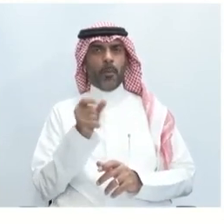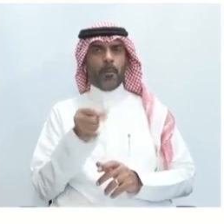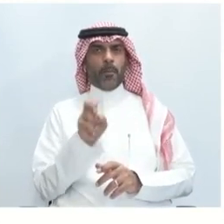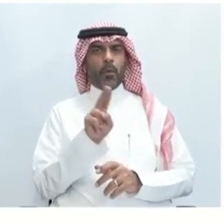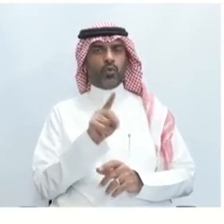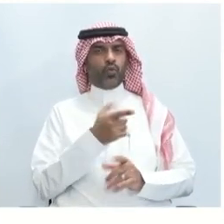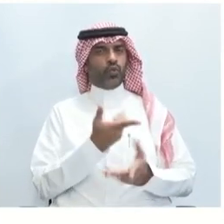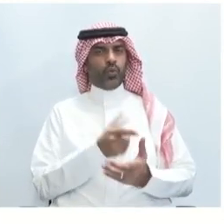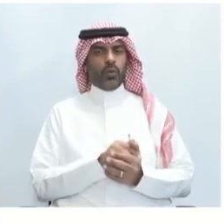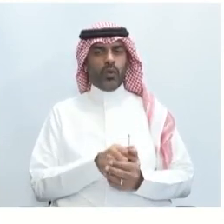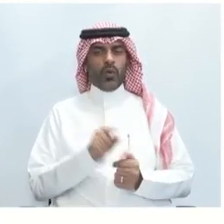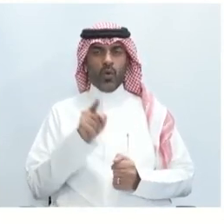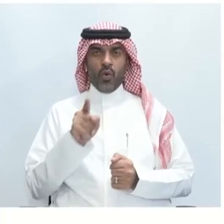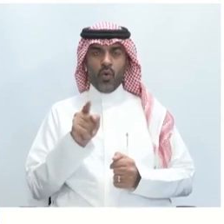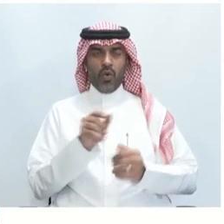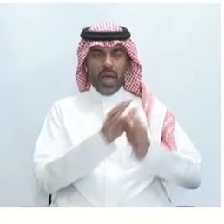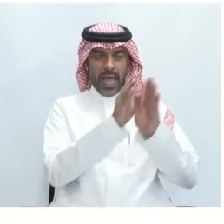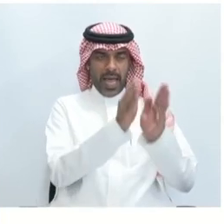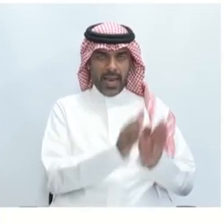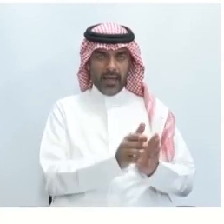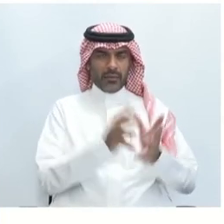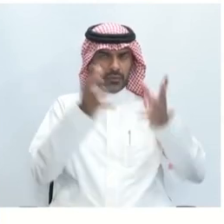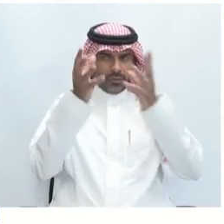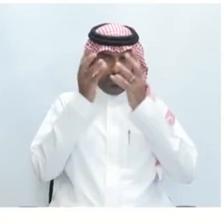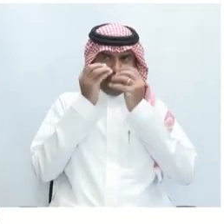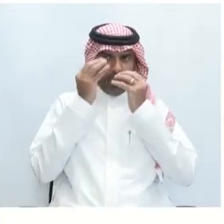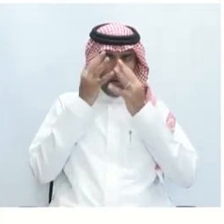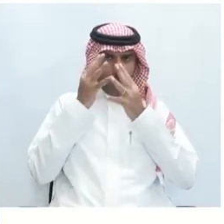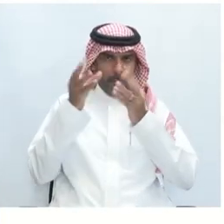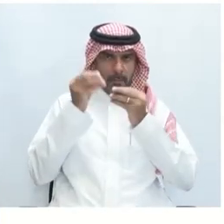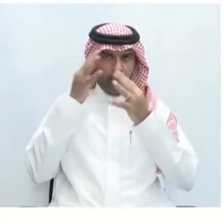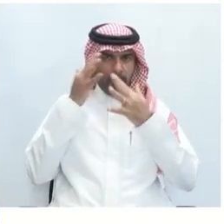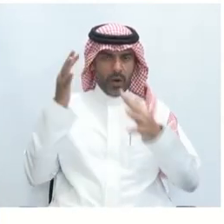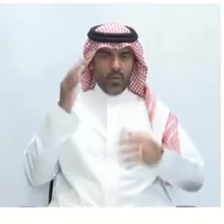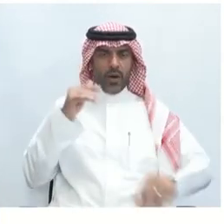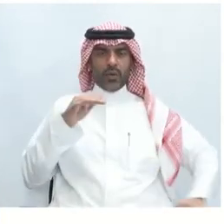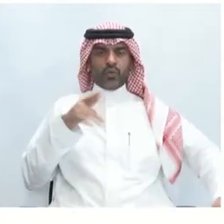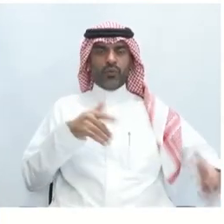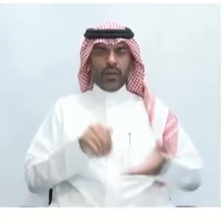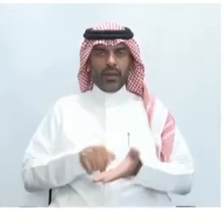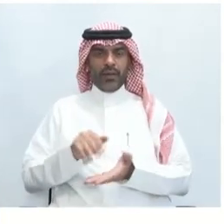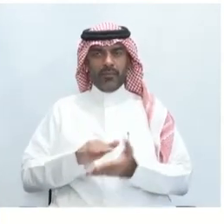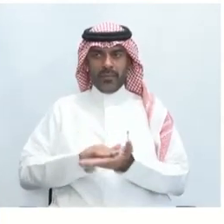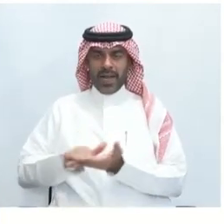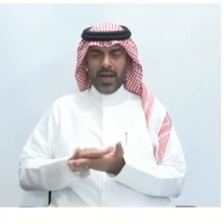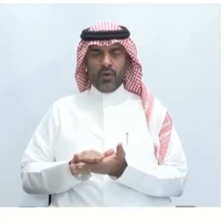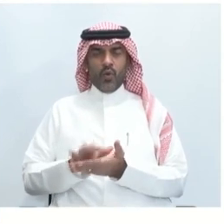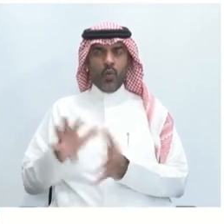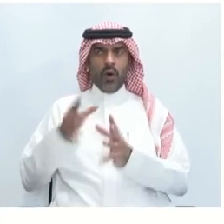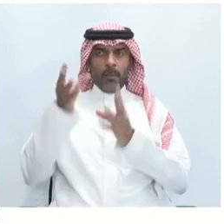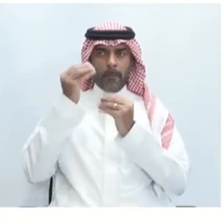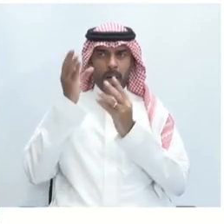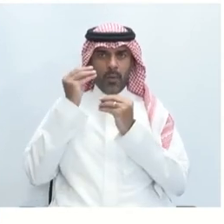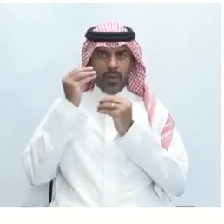احسنتم روبوت هو عباره عن اله تجمع المعلومات في بيئتها وتستخدم او تستخدم تلك المعلومات لتنفيذ الاوامر